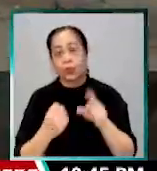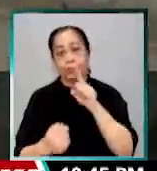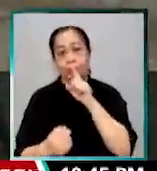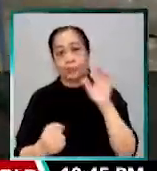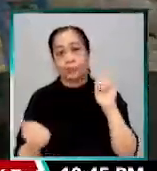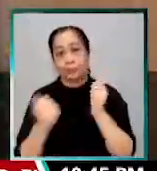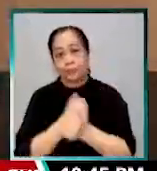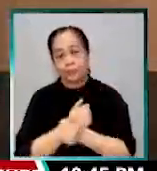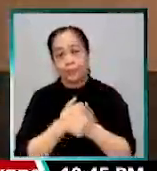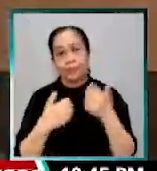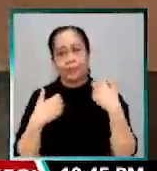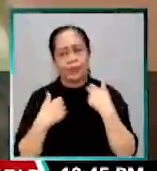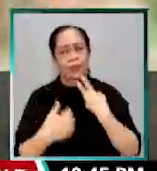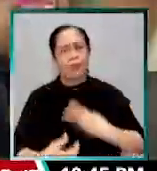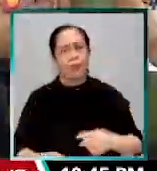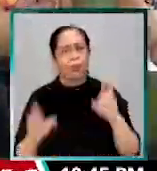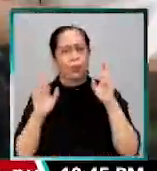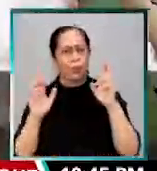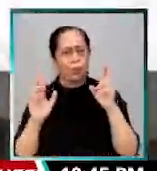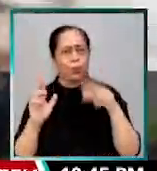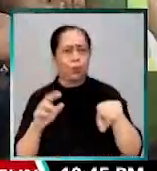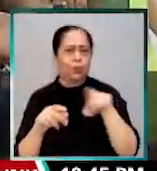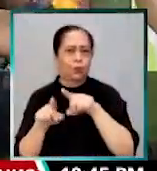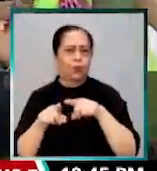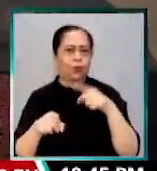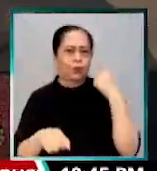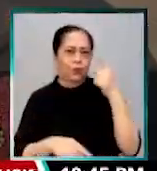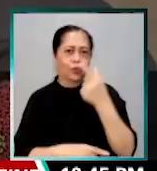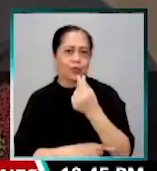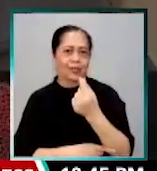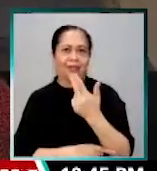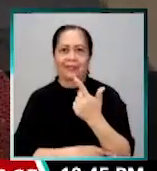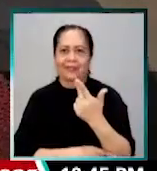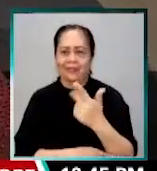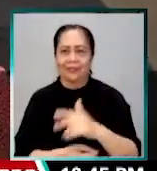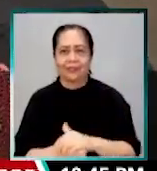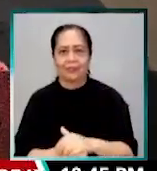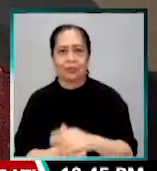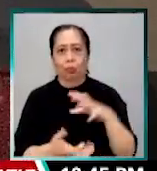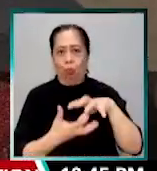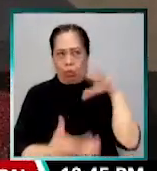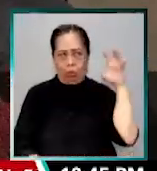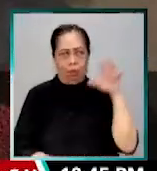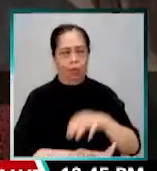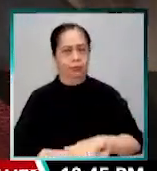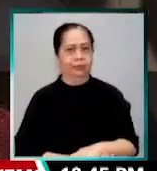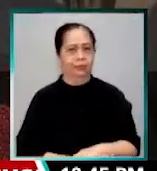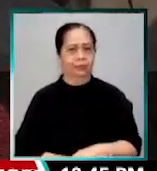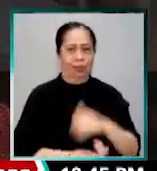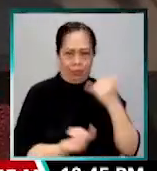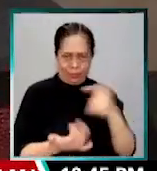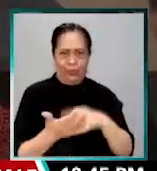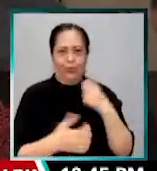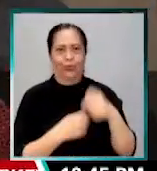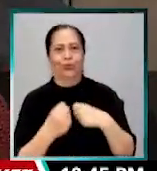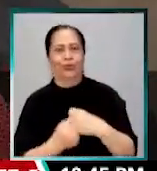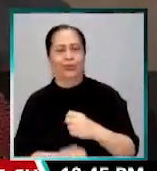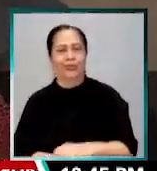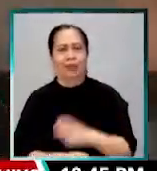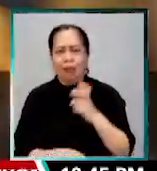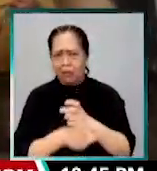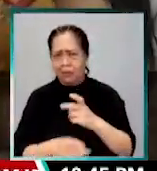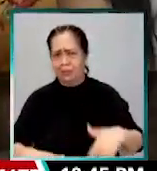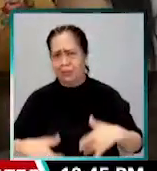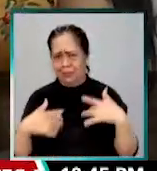mga wini-wish din ng ating mga kababayan for 2023. Magpayaman ngayong taon. Eh, hirap ng buhay